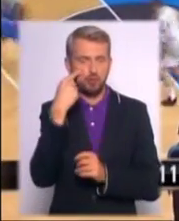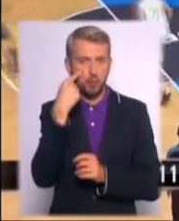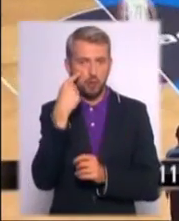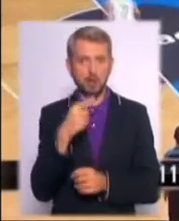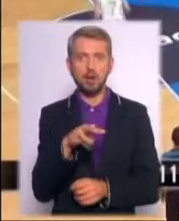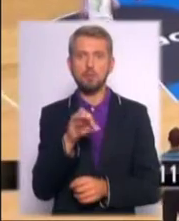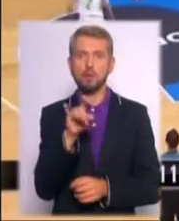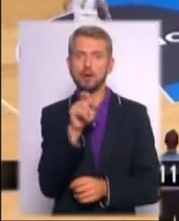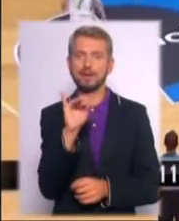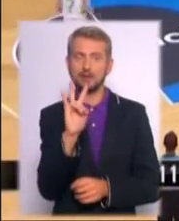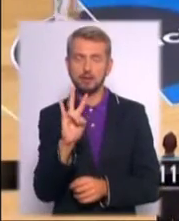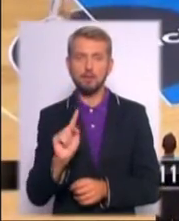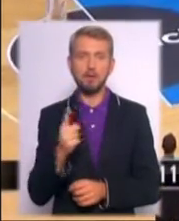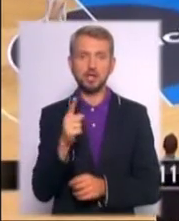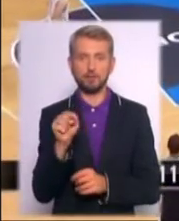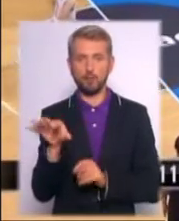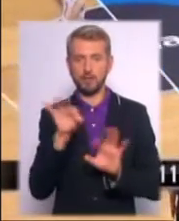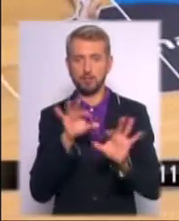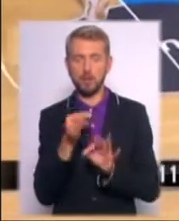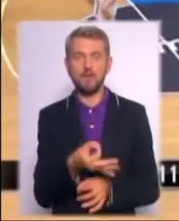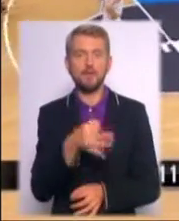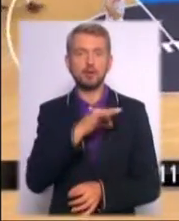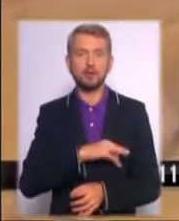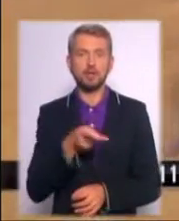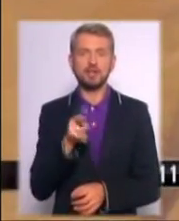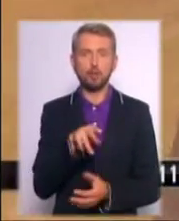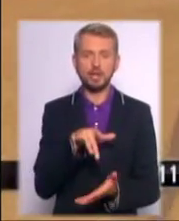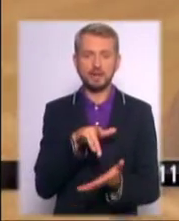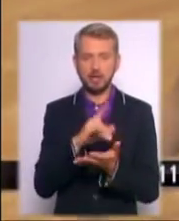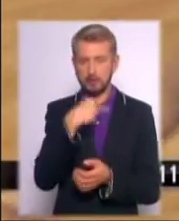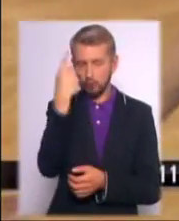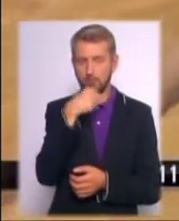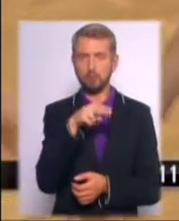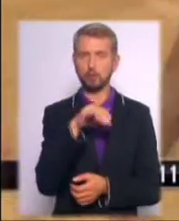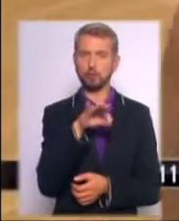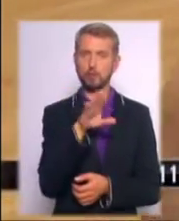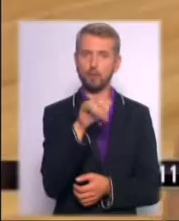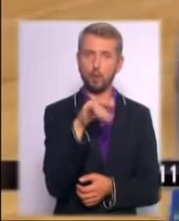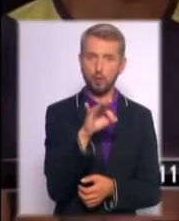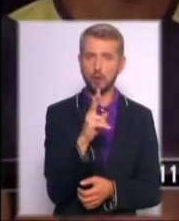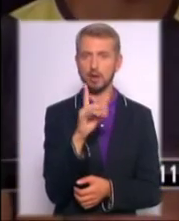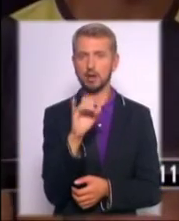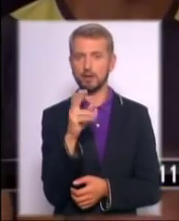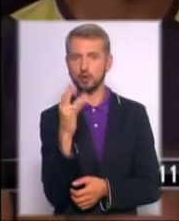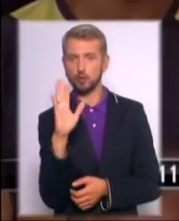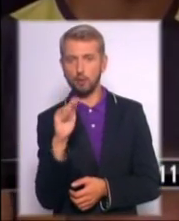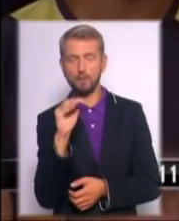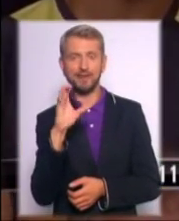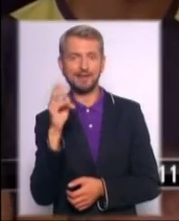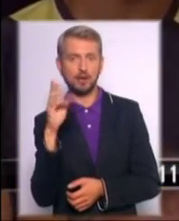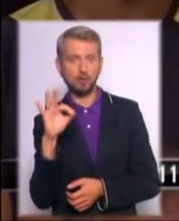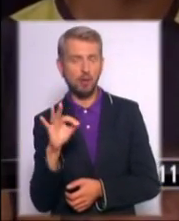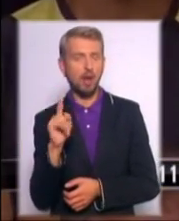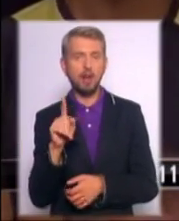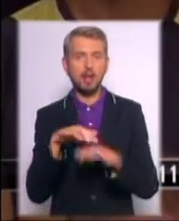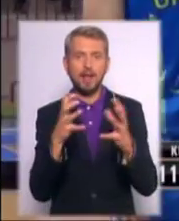Євген Морзін вперше у цьому відборі використав здвоєний центр в особі Пустового та Кравцова з Фесенком. Однак м'яч часто не доходив